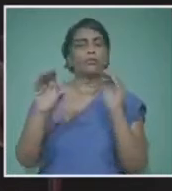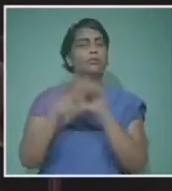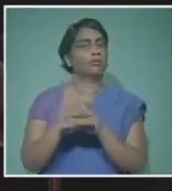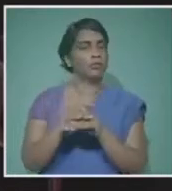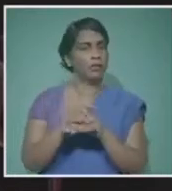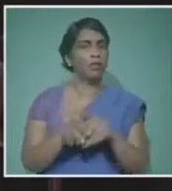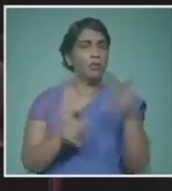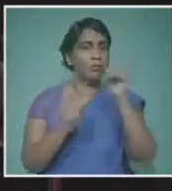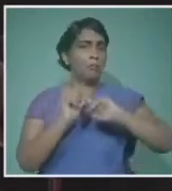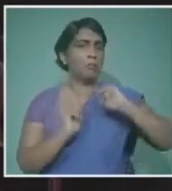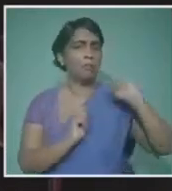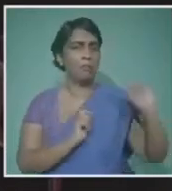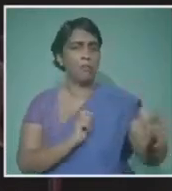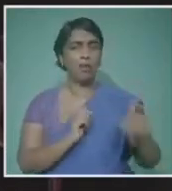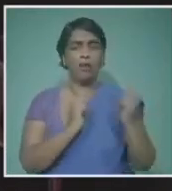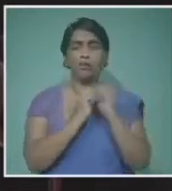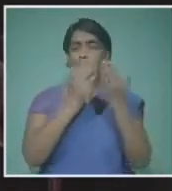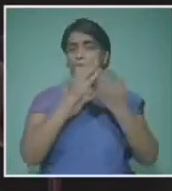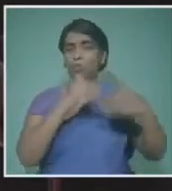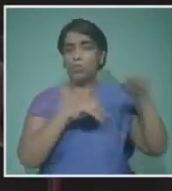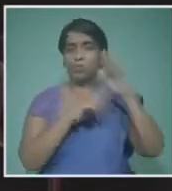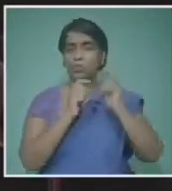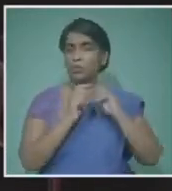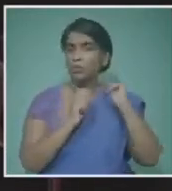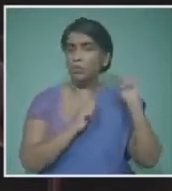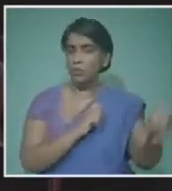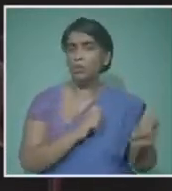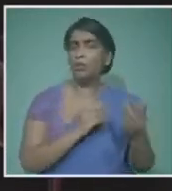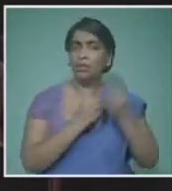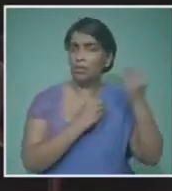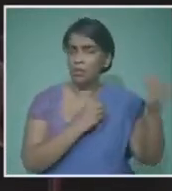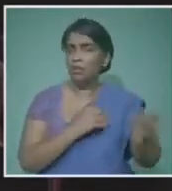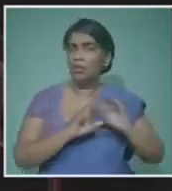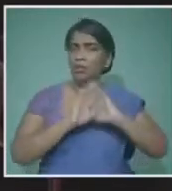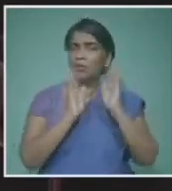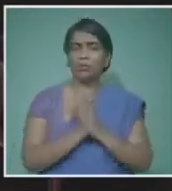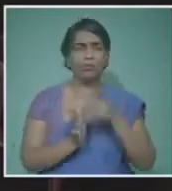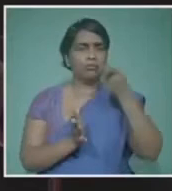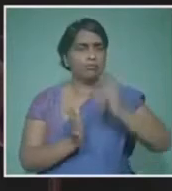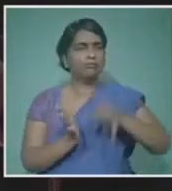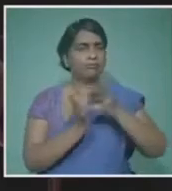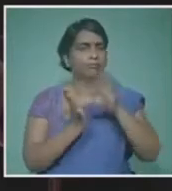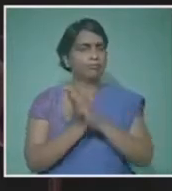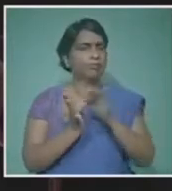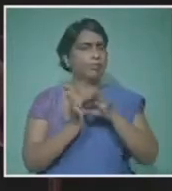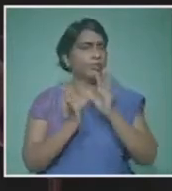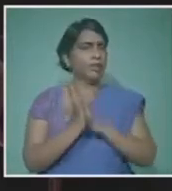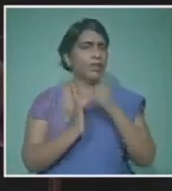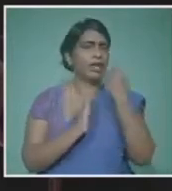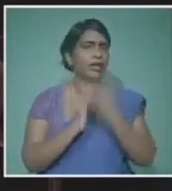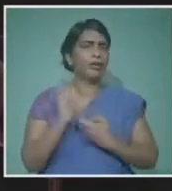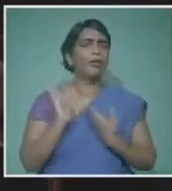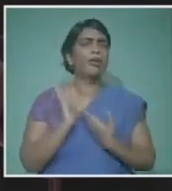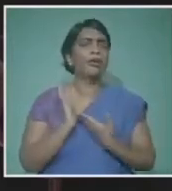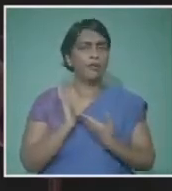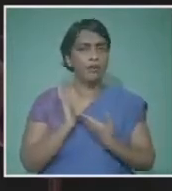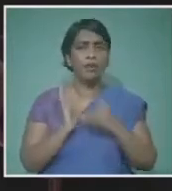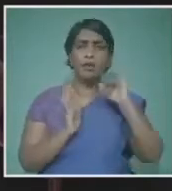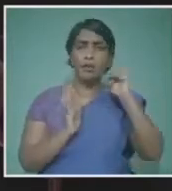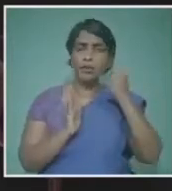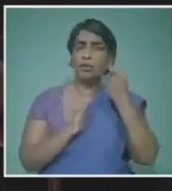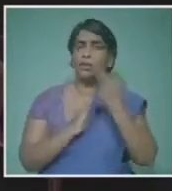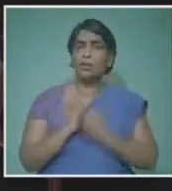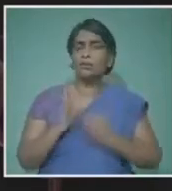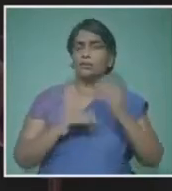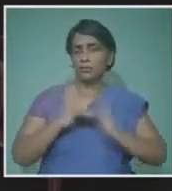ඔවුන්ට වන්දි මුදල් දෙන්න ඔවුන්ට උසස් වීම් දෙන්න මේ ආදී විශාල නියෝග ගණනාවක් මෙම වාර්තාවෙන් ඉදිරිපත් වී තිබුණා. සමහර නියෝග මේ